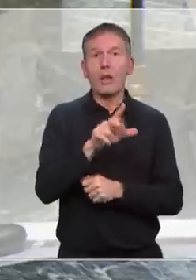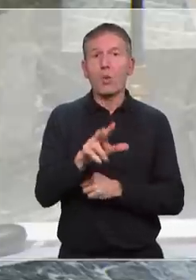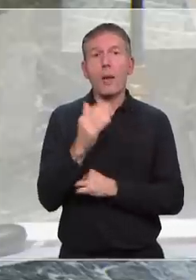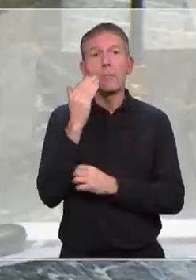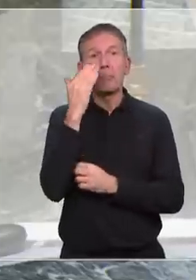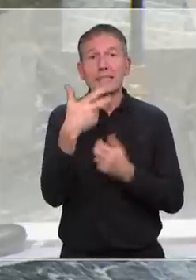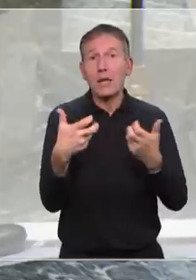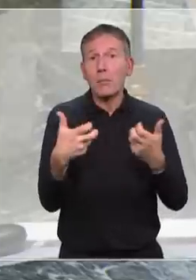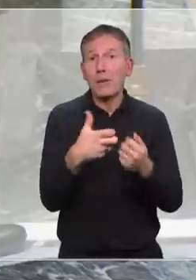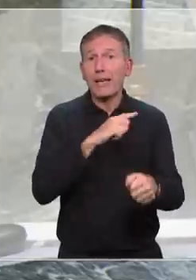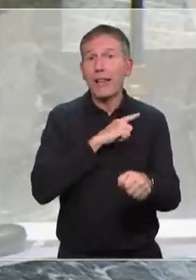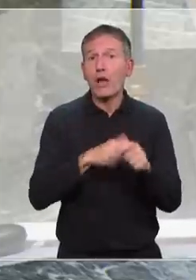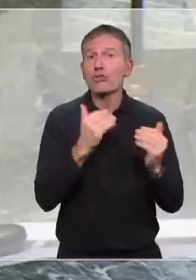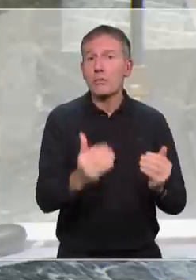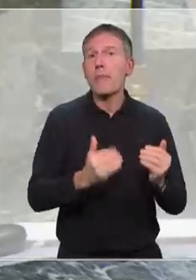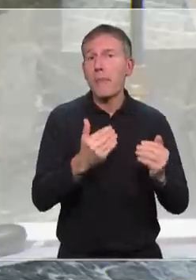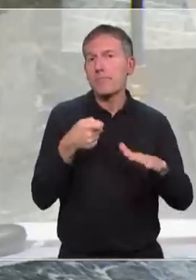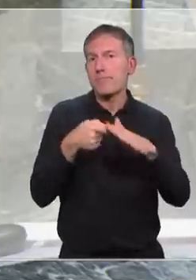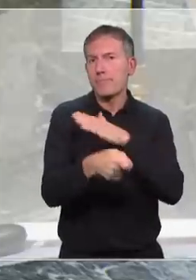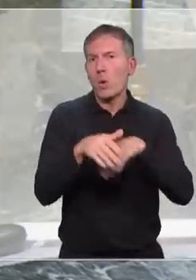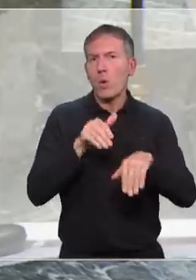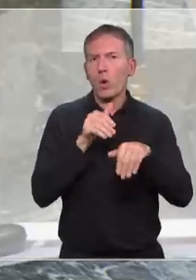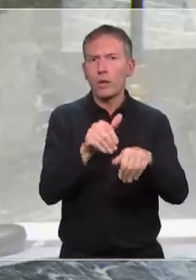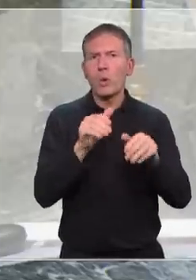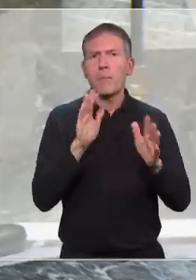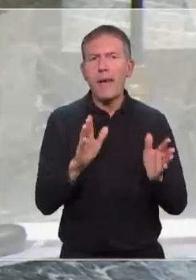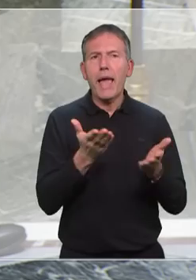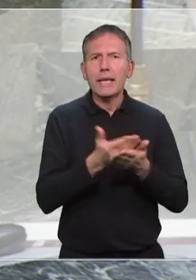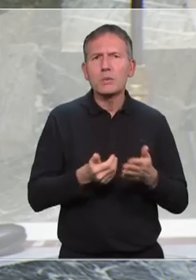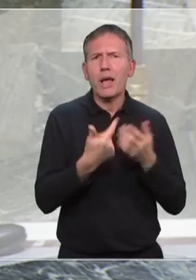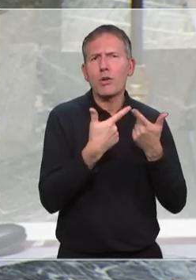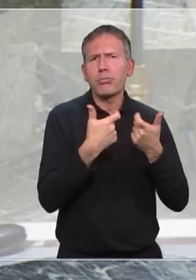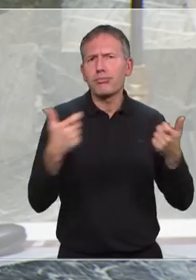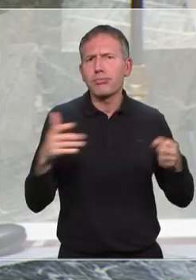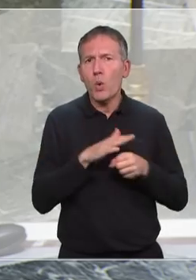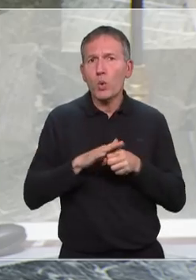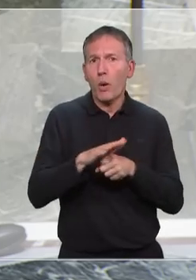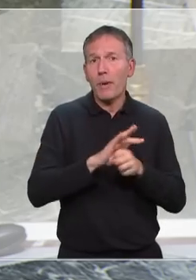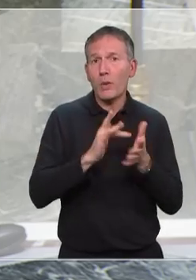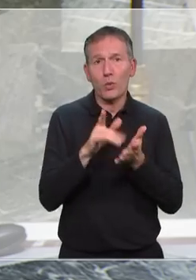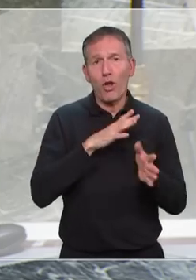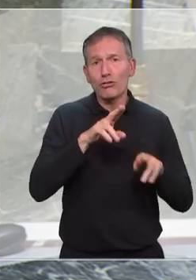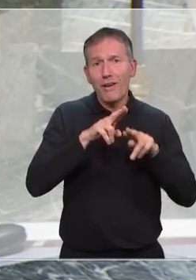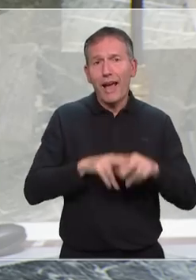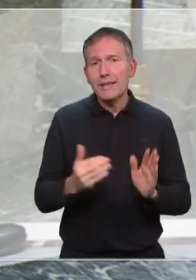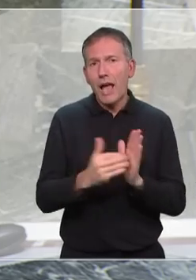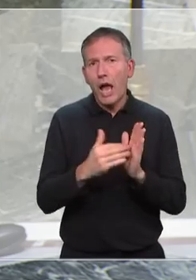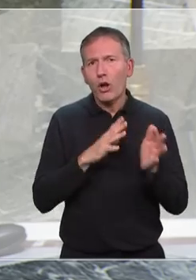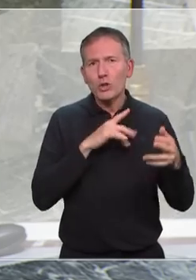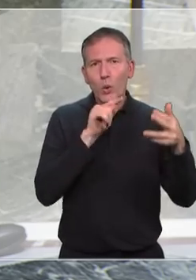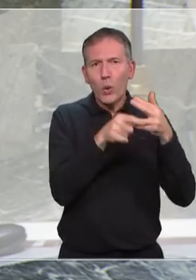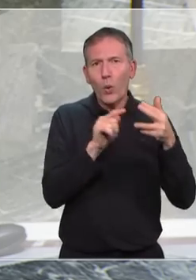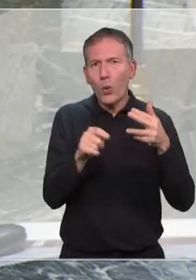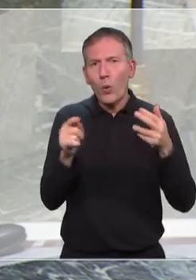de l'énergie restent là où ils sont. Est-ce que pour autant nous couvrons toutes les situations ? Vous l'avez mentionné, il reste sans doute encore quelques trous à